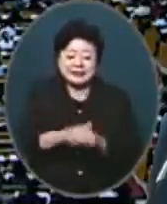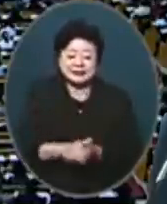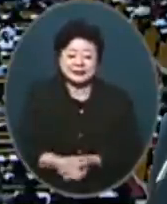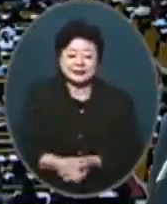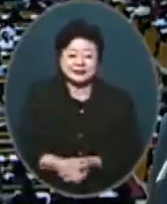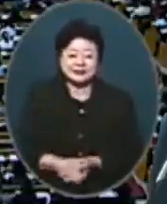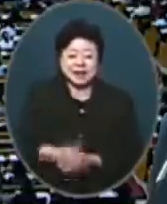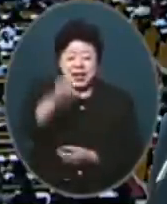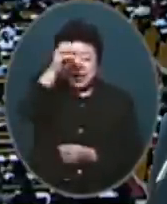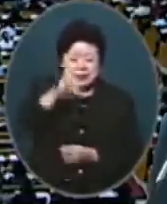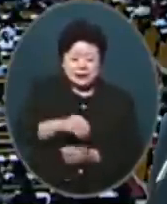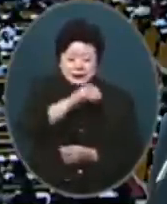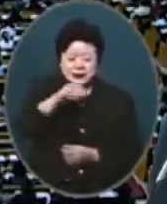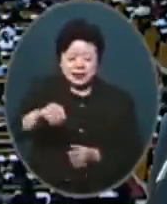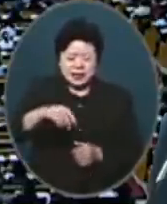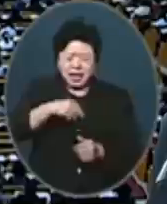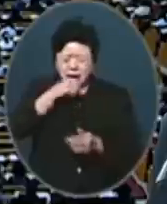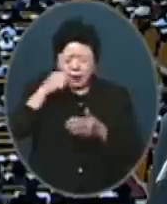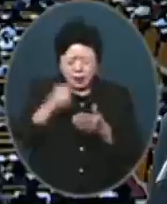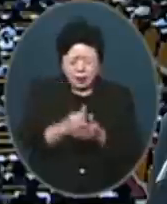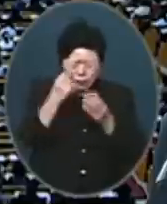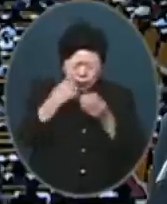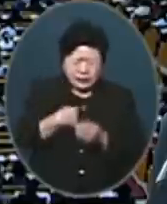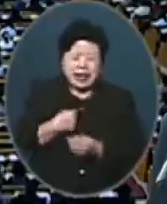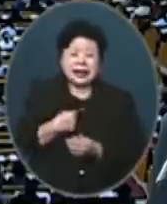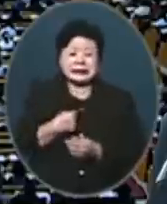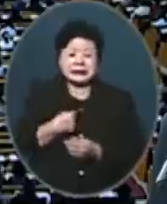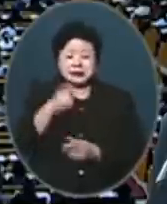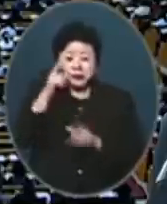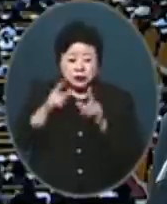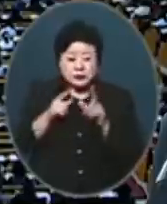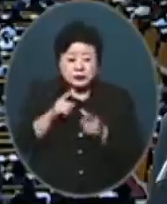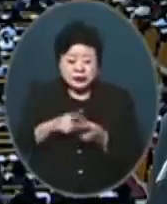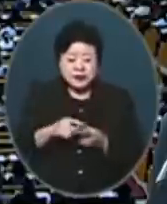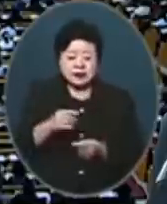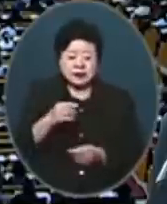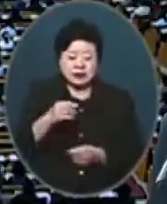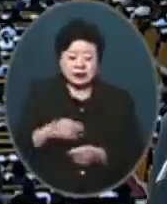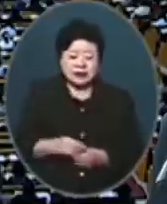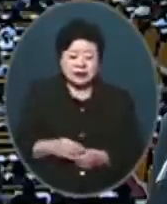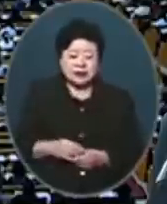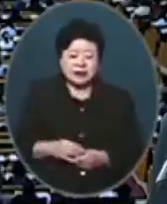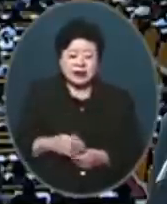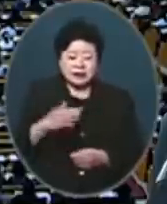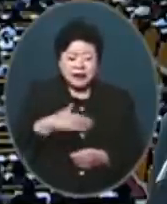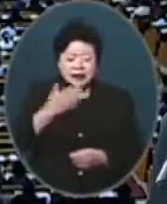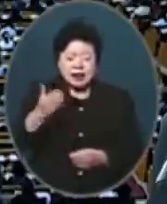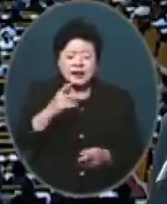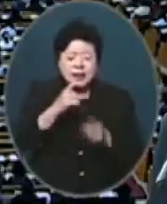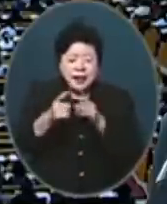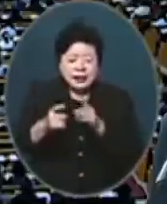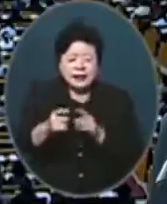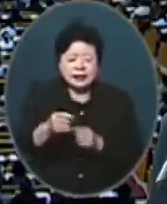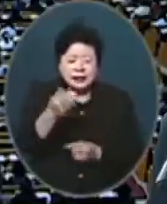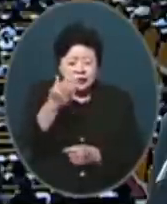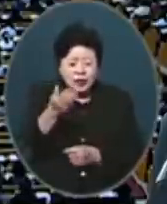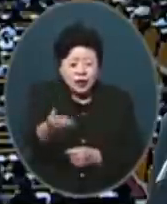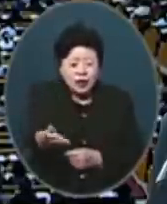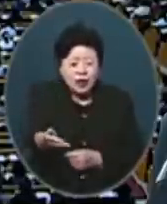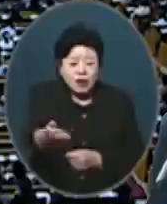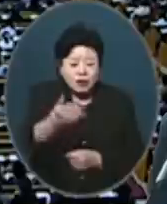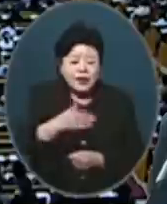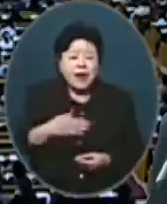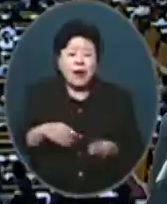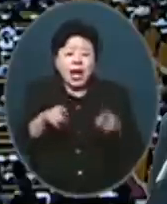주셨습니다. 십자가에 못 박혀 고통당하고 있는 그 장면에서도 내가 진실로 내게 이르노니 오늘 내게